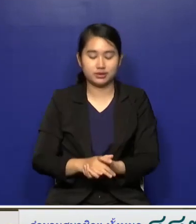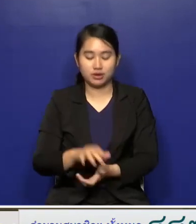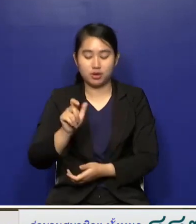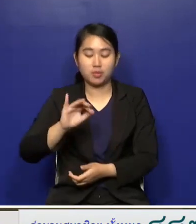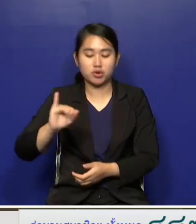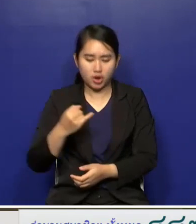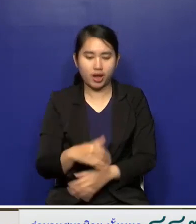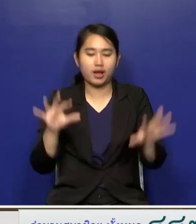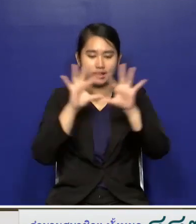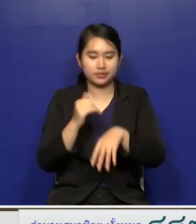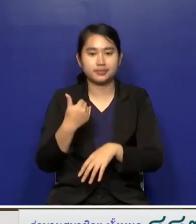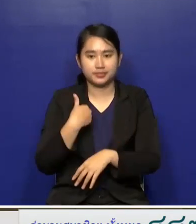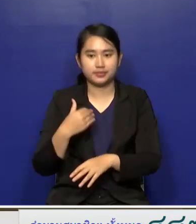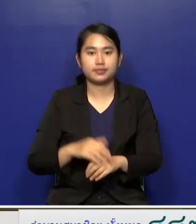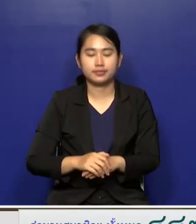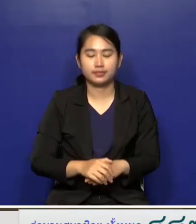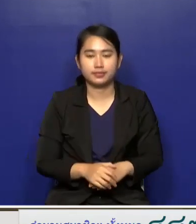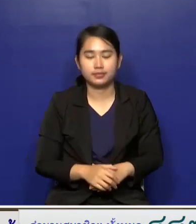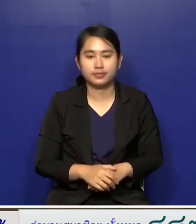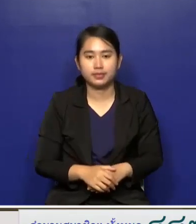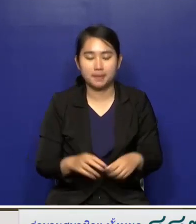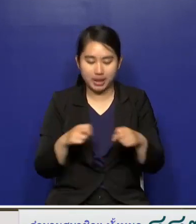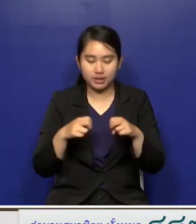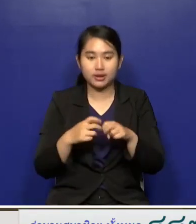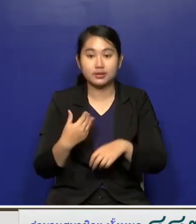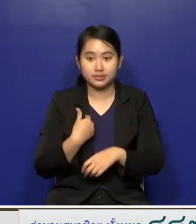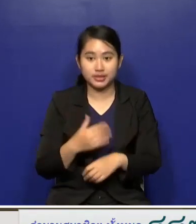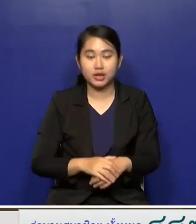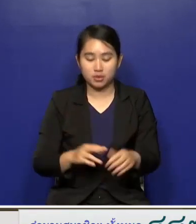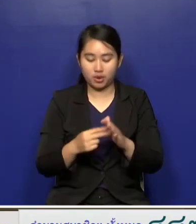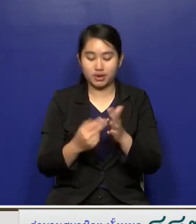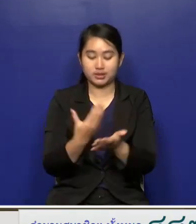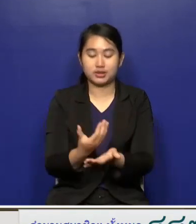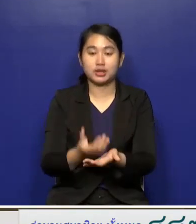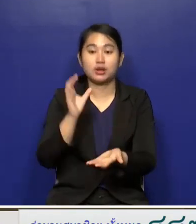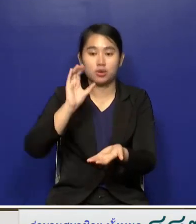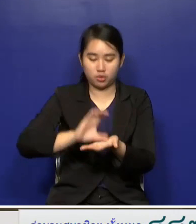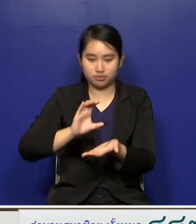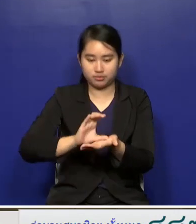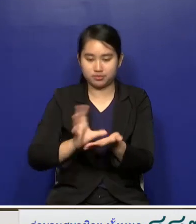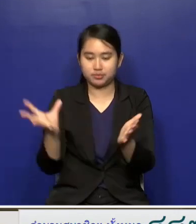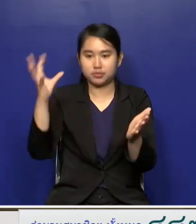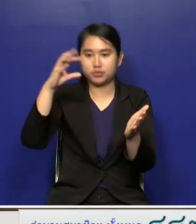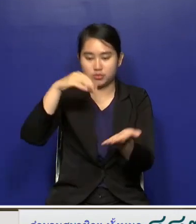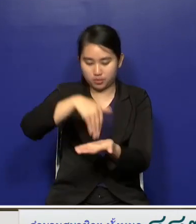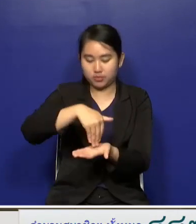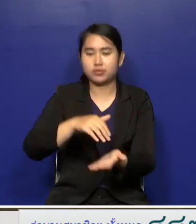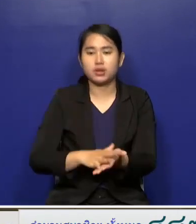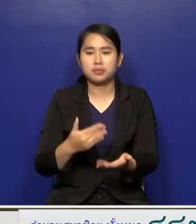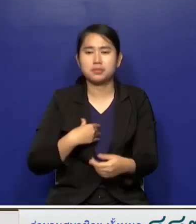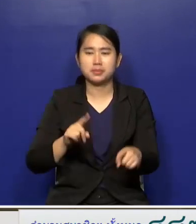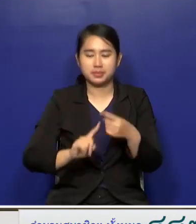ก็ยังมีปัญหาการรวมศูนย์ในลักษณะงบประมาณที่ท่านเพื่อนสมาชิกได้ระบุ